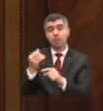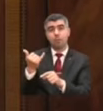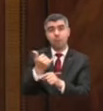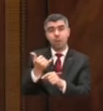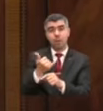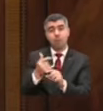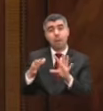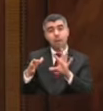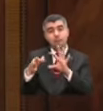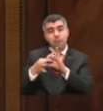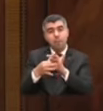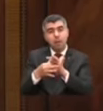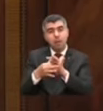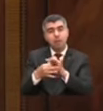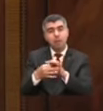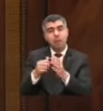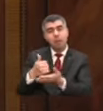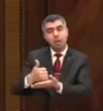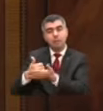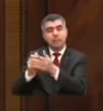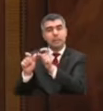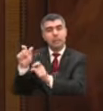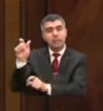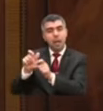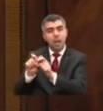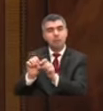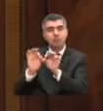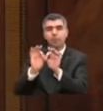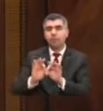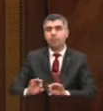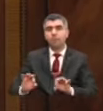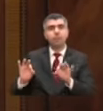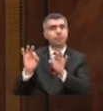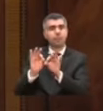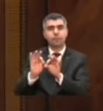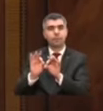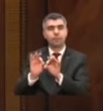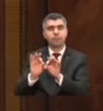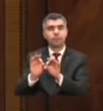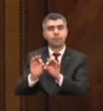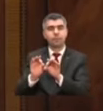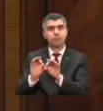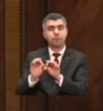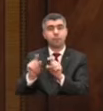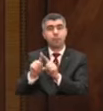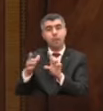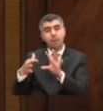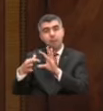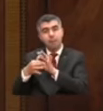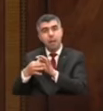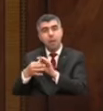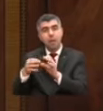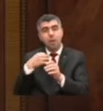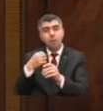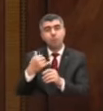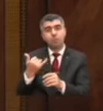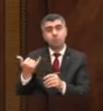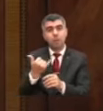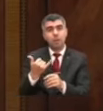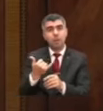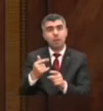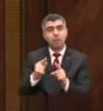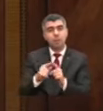ديال الأبناك تعاملت بسلبية، وهنا من فتحنا المنافسة على القطاع ديال الشركات، علاش ما نفتحوش المنافسة القطاع البنكي؟ شكون اللي عنده القدرة الآن